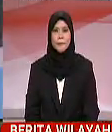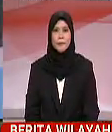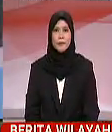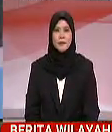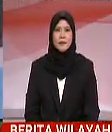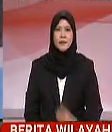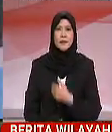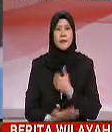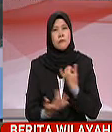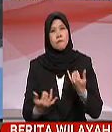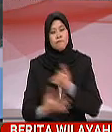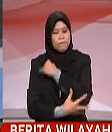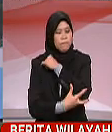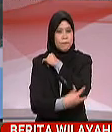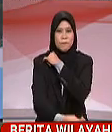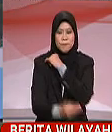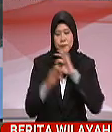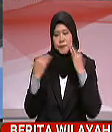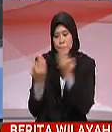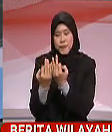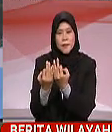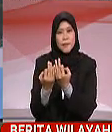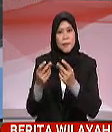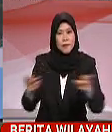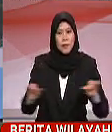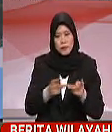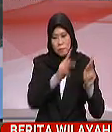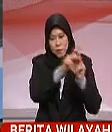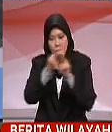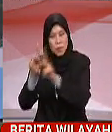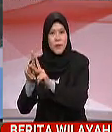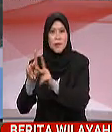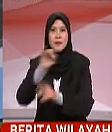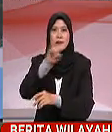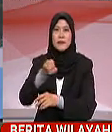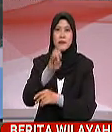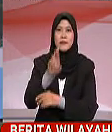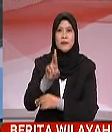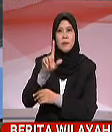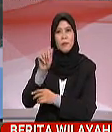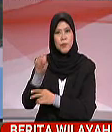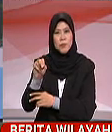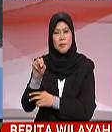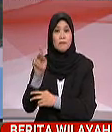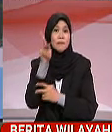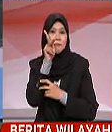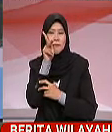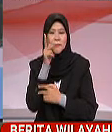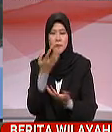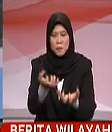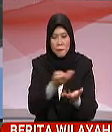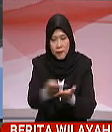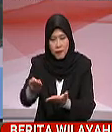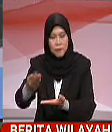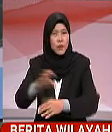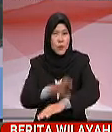Kesusahan keluarga kurang berkemampuan terutama di kawasan luar bandar di Jerlun Kedah untuk membeli komputer riba atau telefon